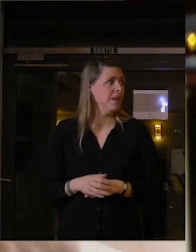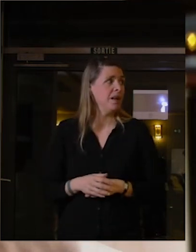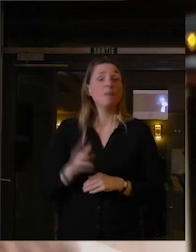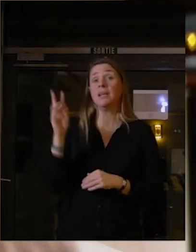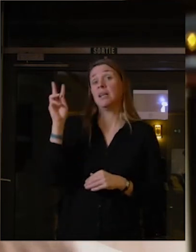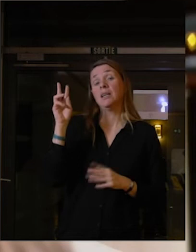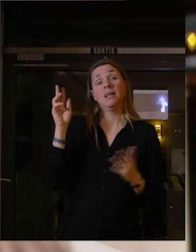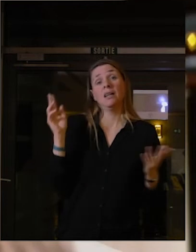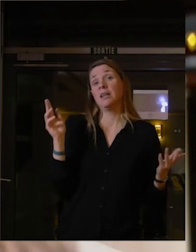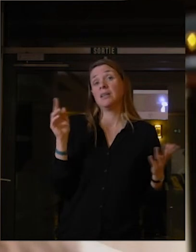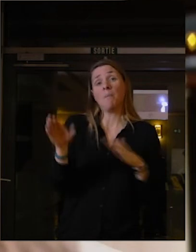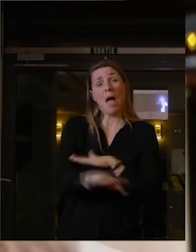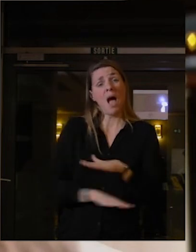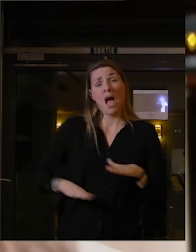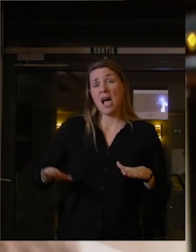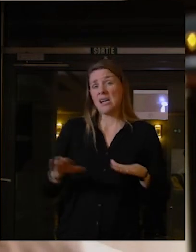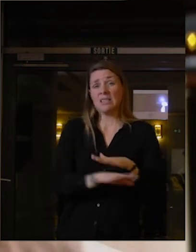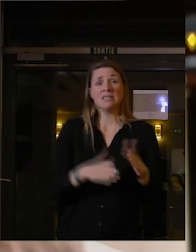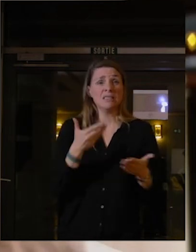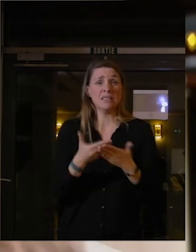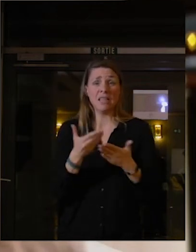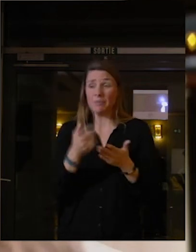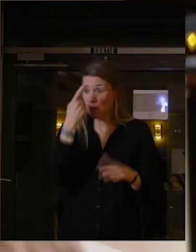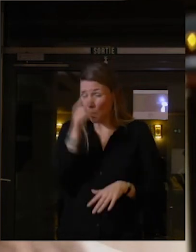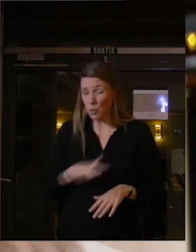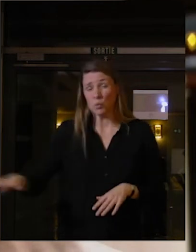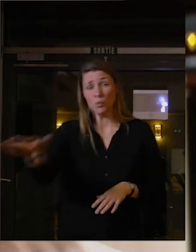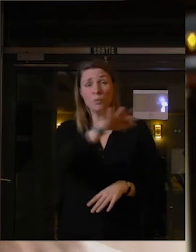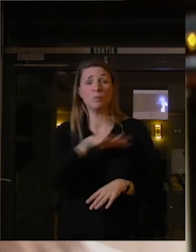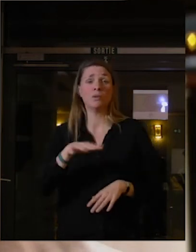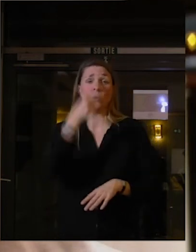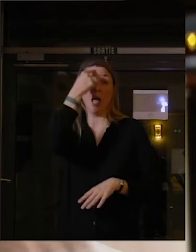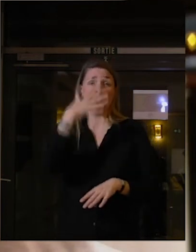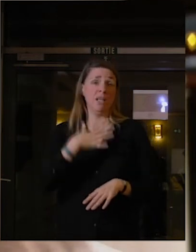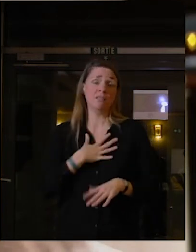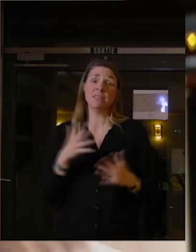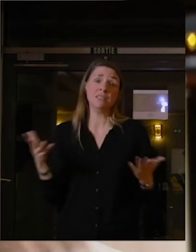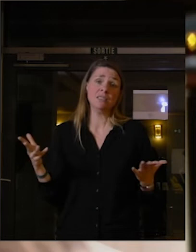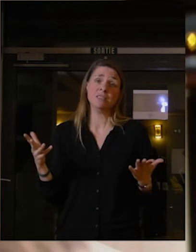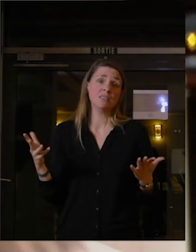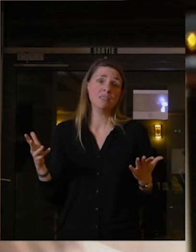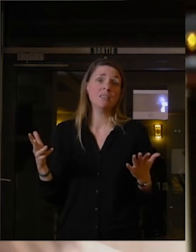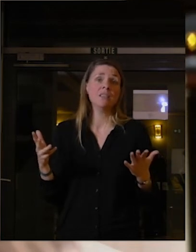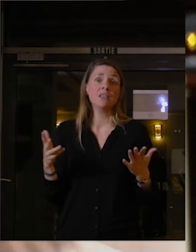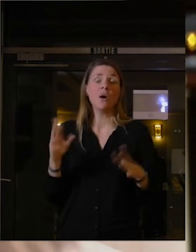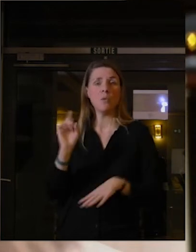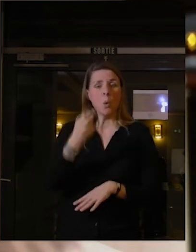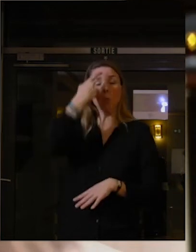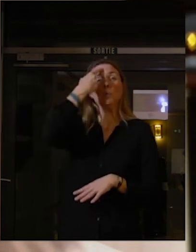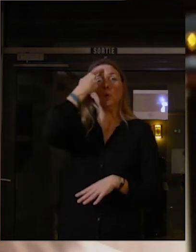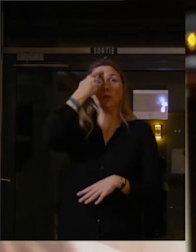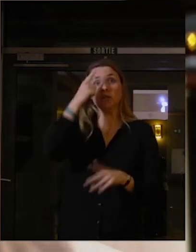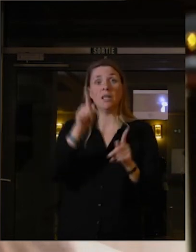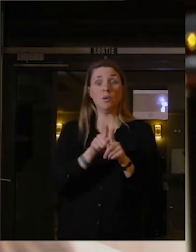sont basiques et qui concernent tout le monde. Donc c'est, à mon sens aussi, une prise de conscience et une